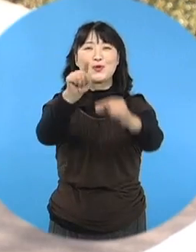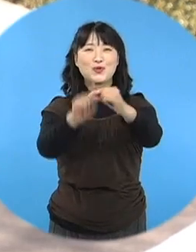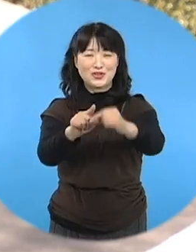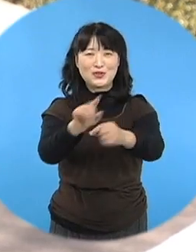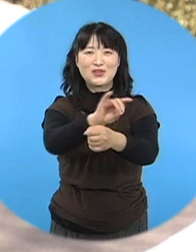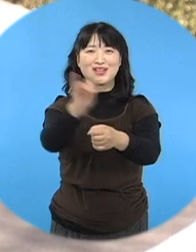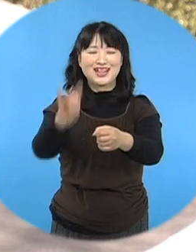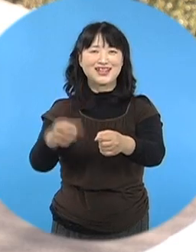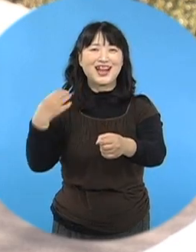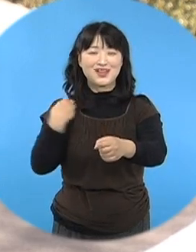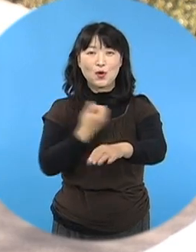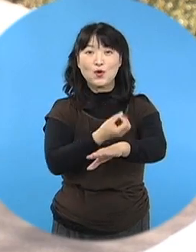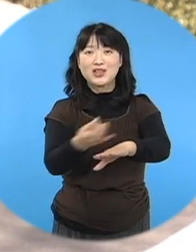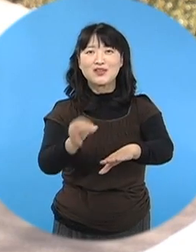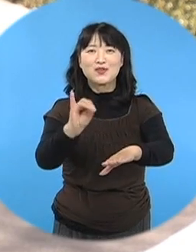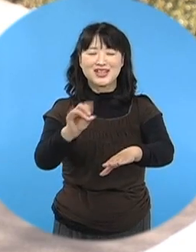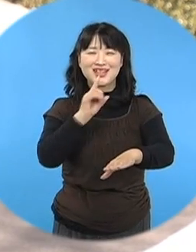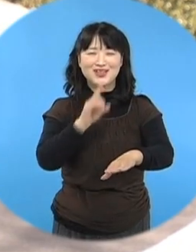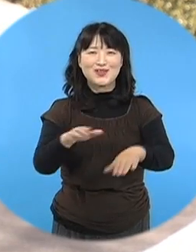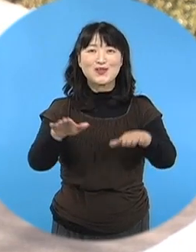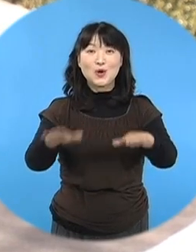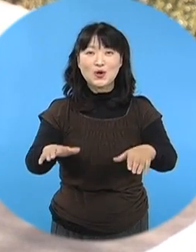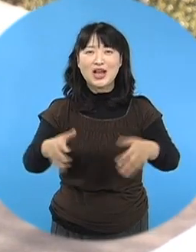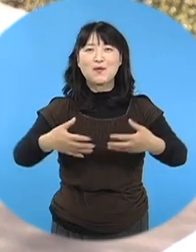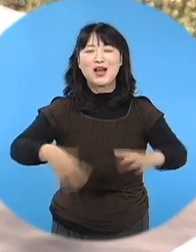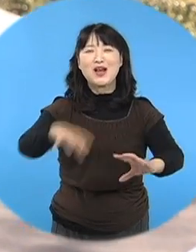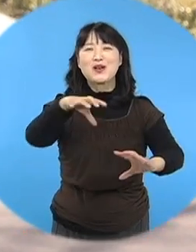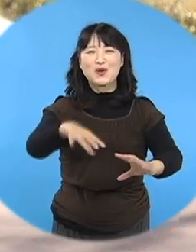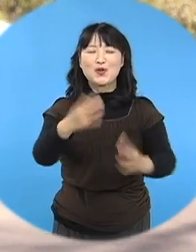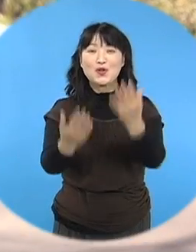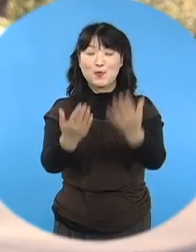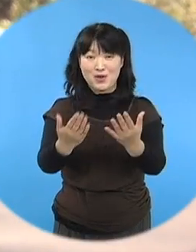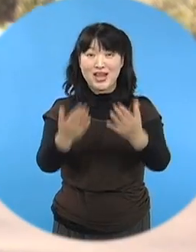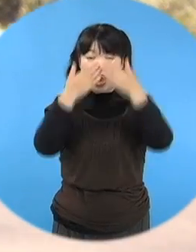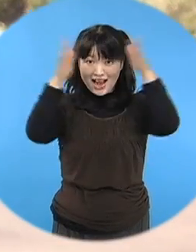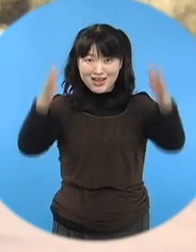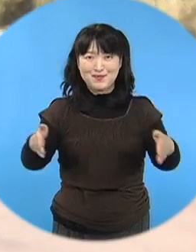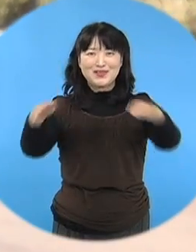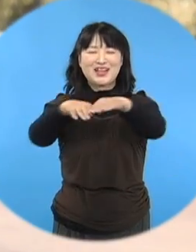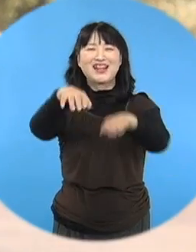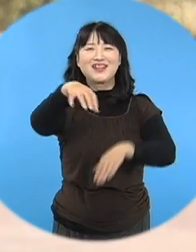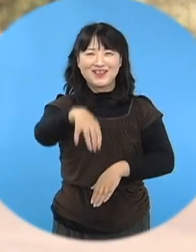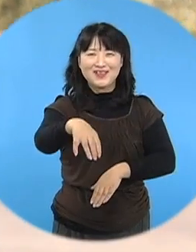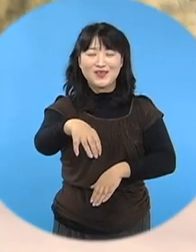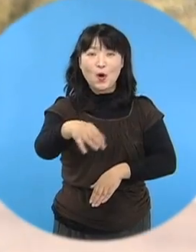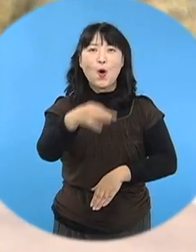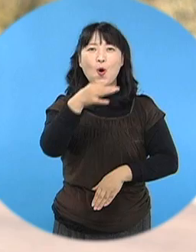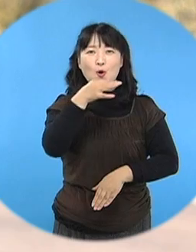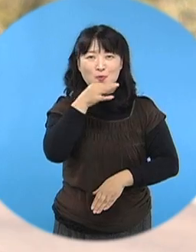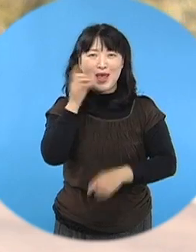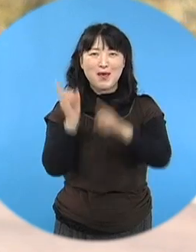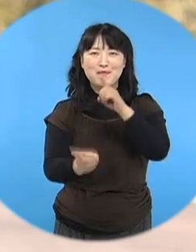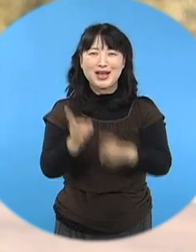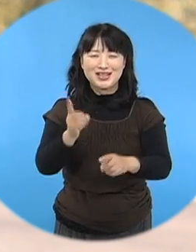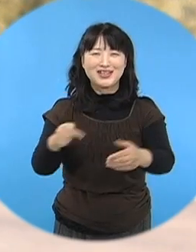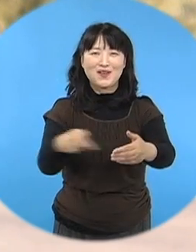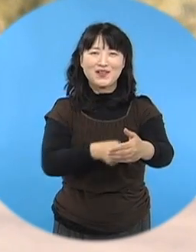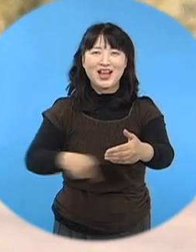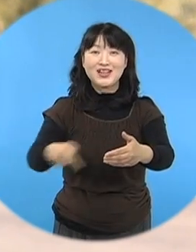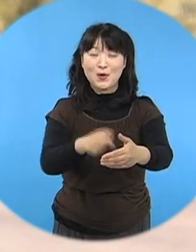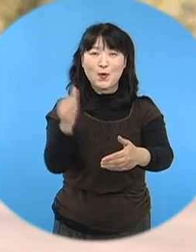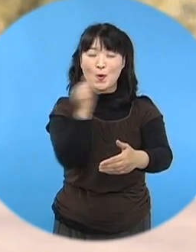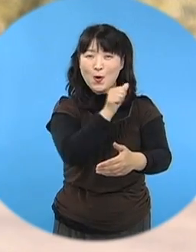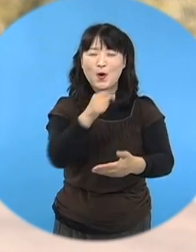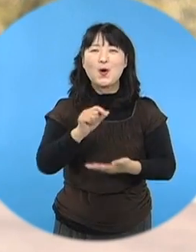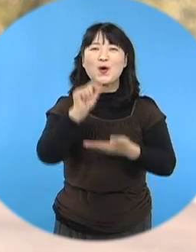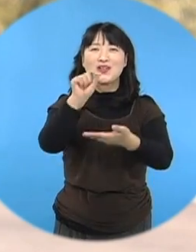都府中キャスターの菊池涼子です。今回は郷土の森博物館で開催中の郷土の森梅まつりの模様をお伝えします